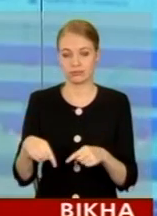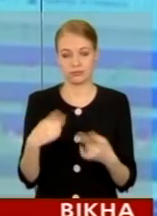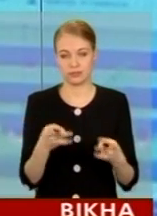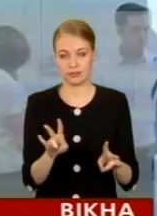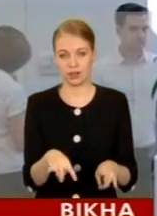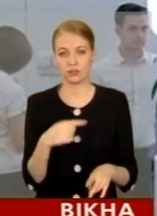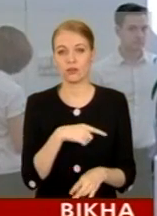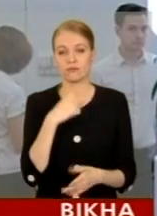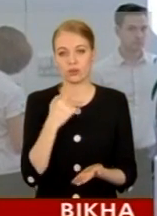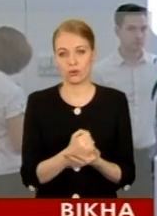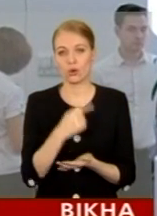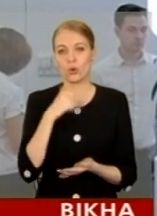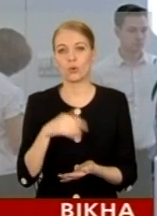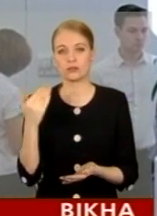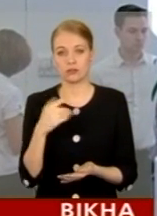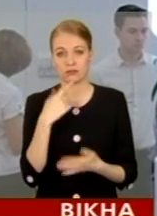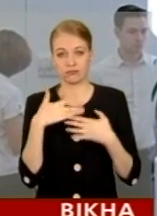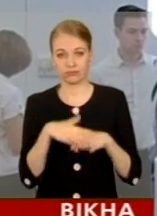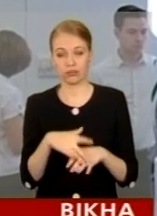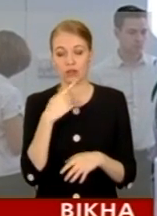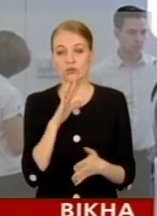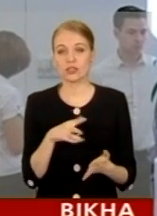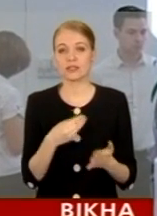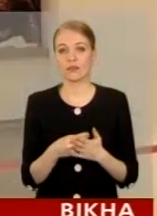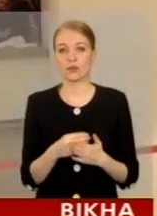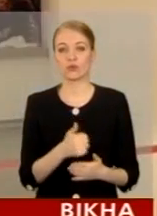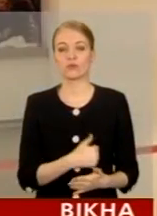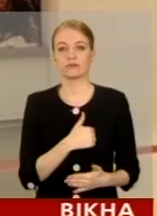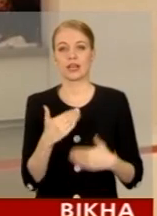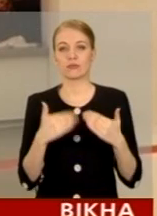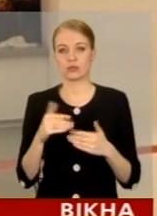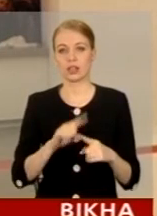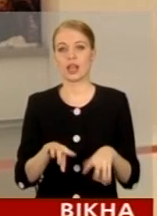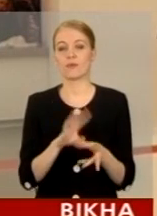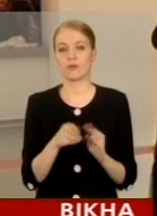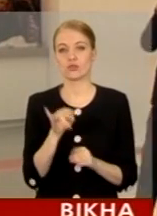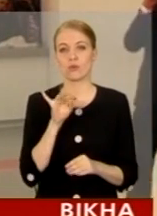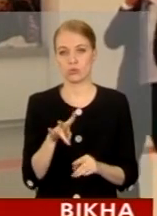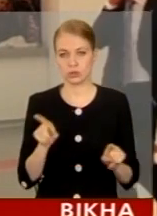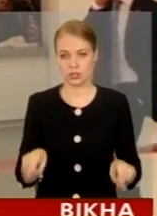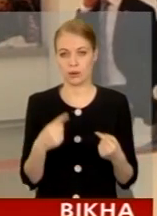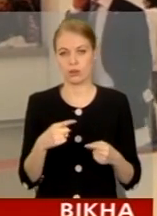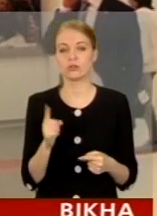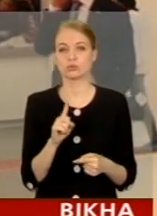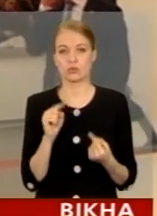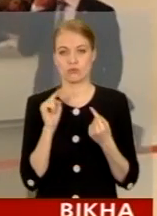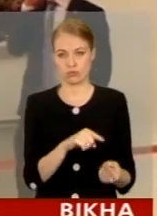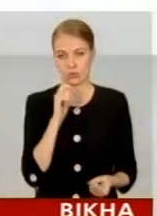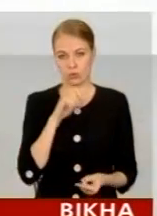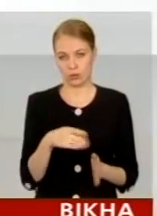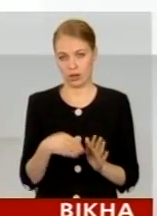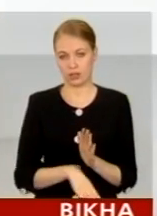не варто, констатують російські аналітики. Кажуть, свою репутацію найімовірніше Путін реабілітовуватиме агресію проти